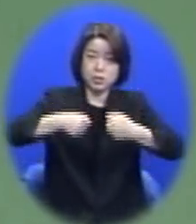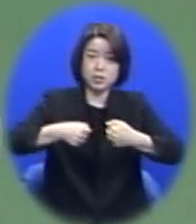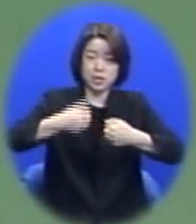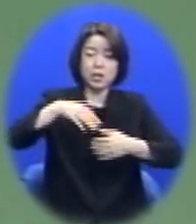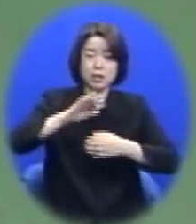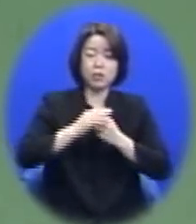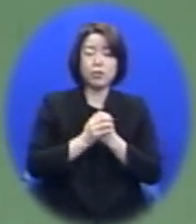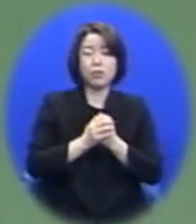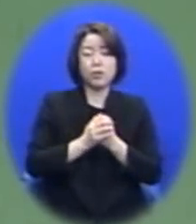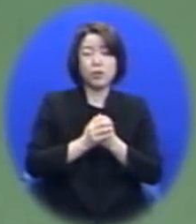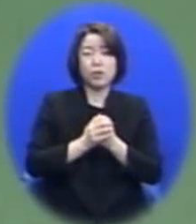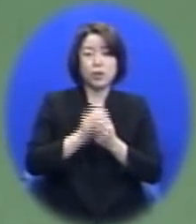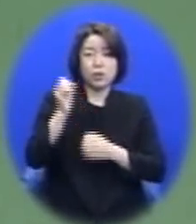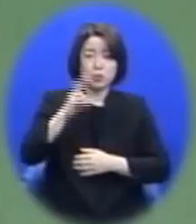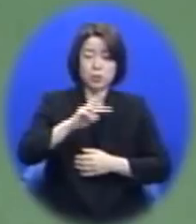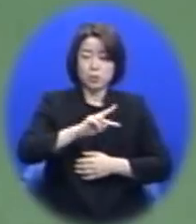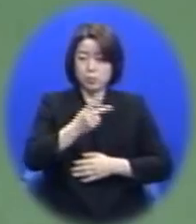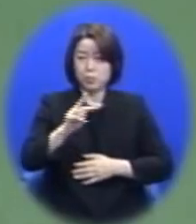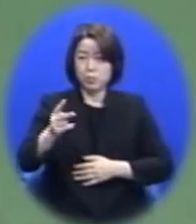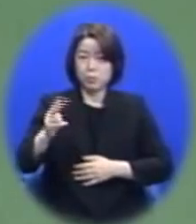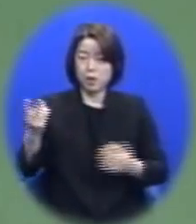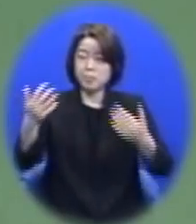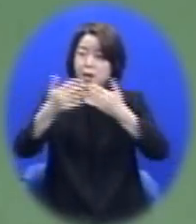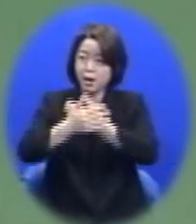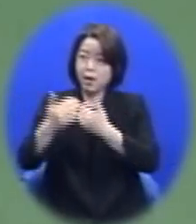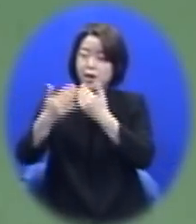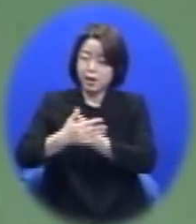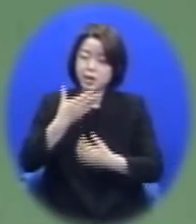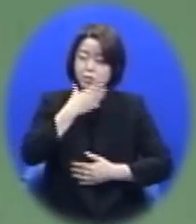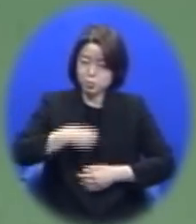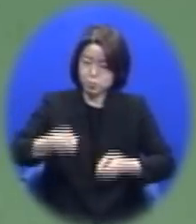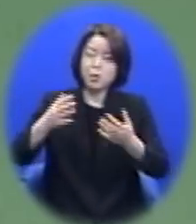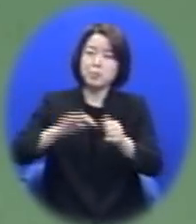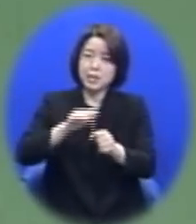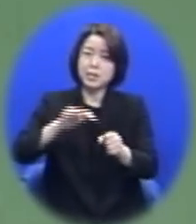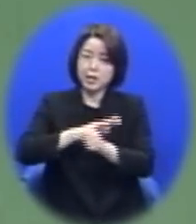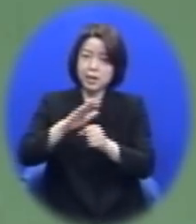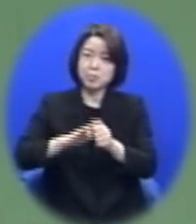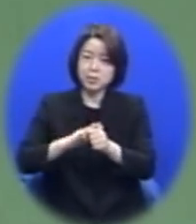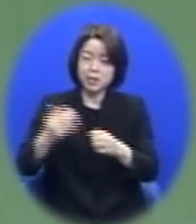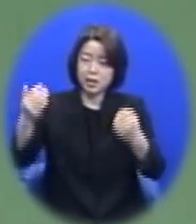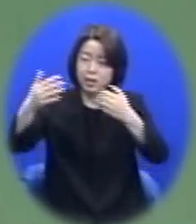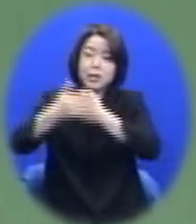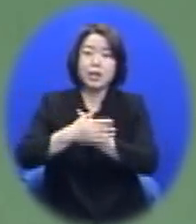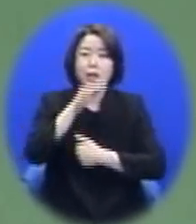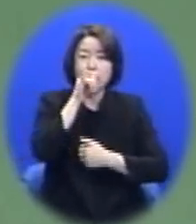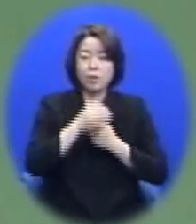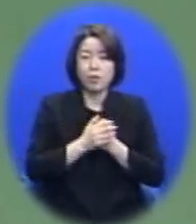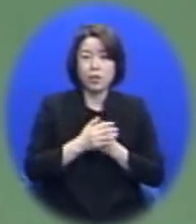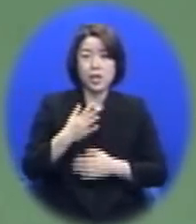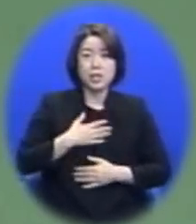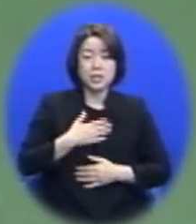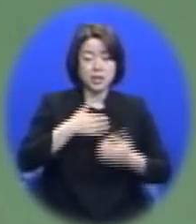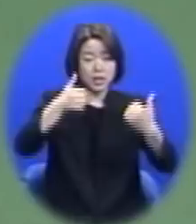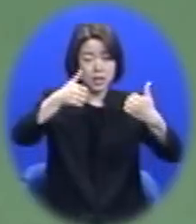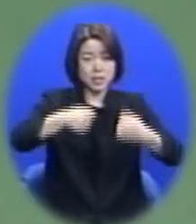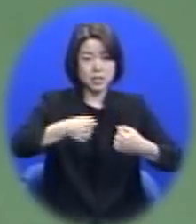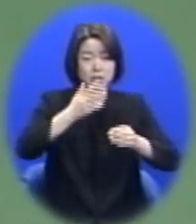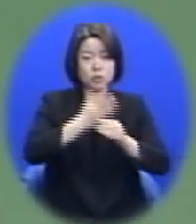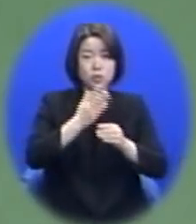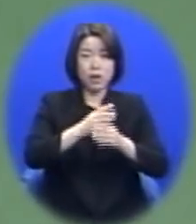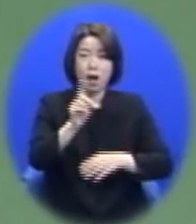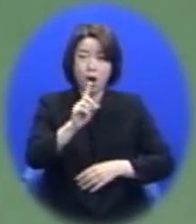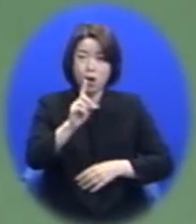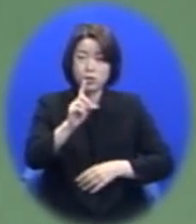돌아가면서 서로 안아주고 축복합니다. 사랑합니다. 인사를 해요. 제가 인사를 하다가 어느 남자 성도님을